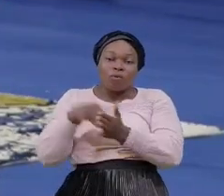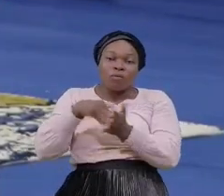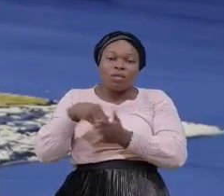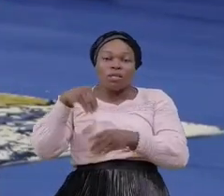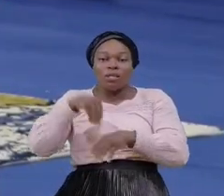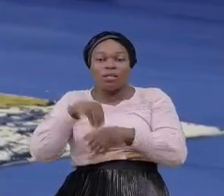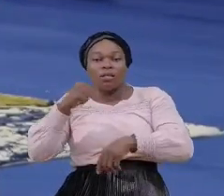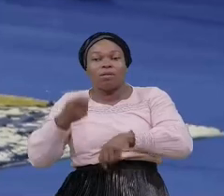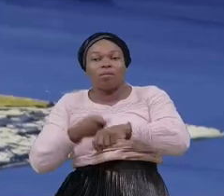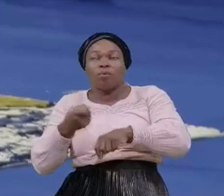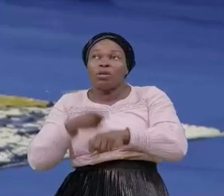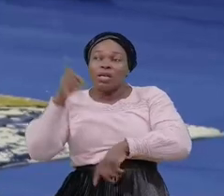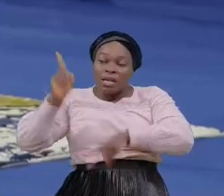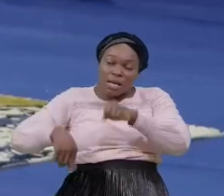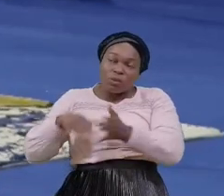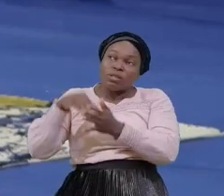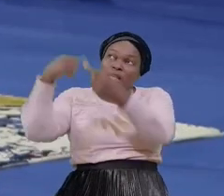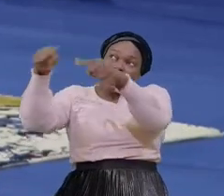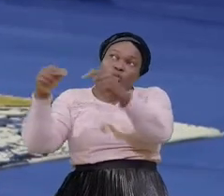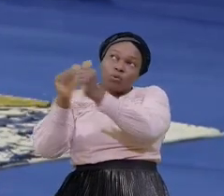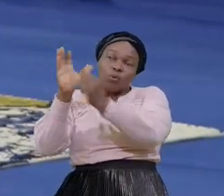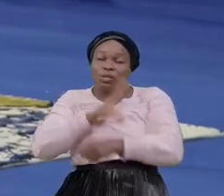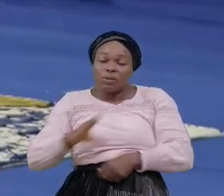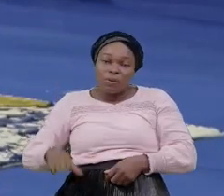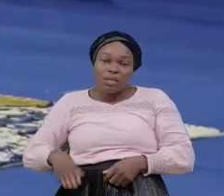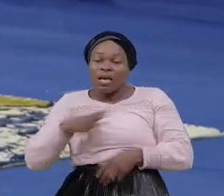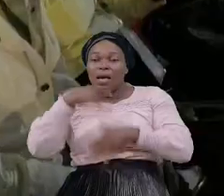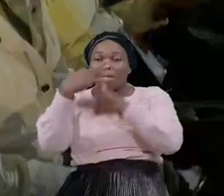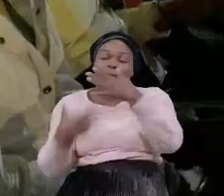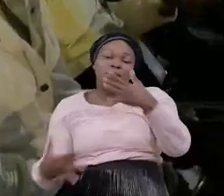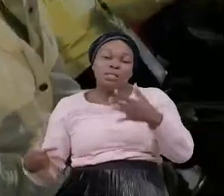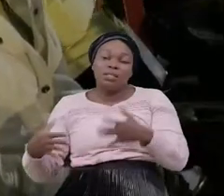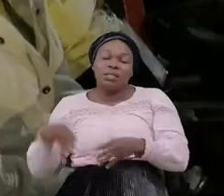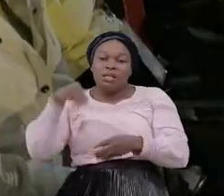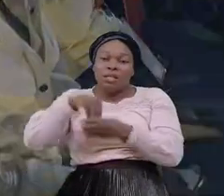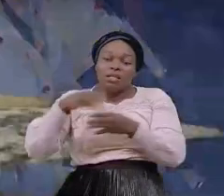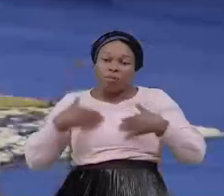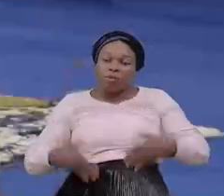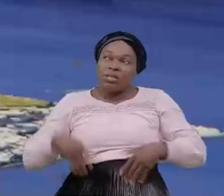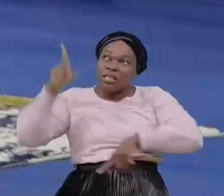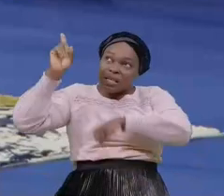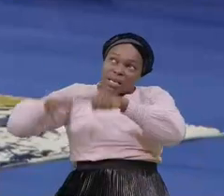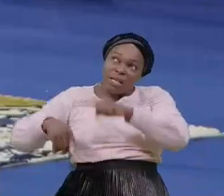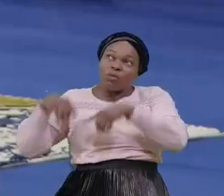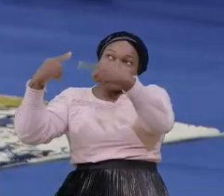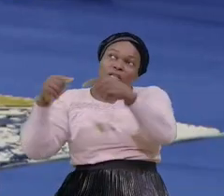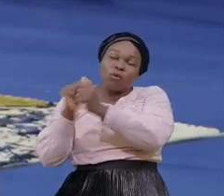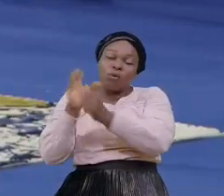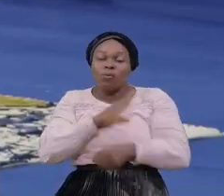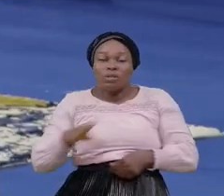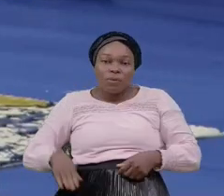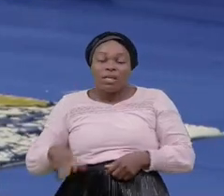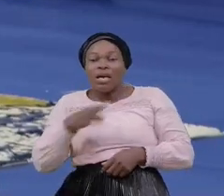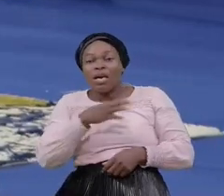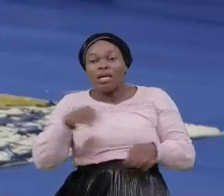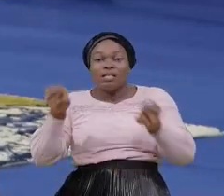Christ. La perte de sang ne peut pas tirailler avec Christ. Le cancer de la prostate ne